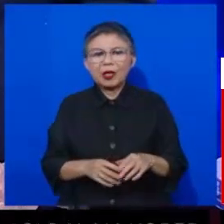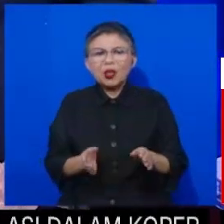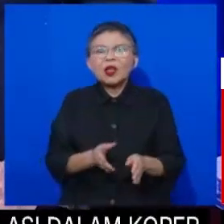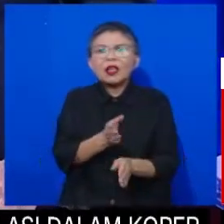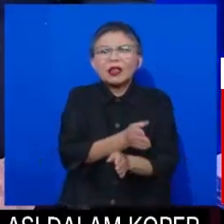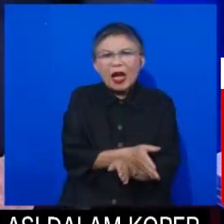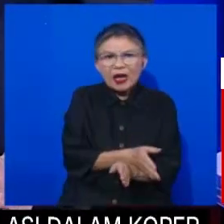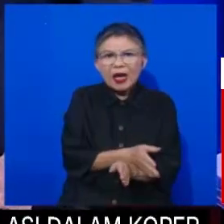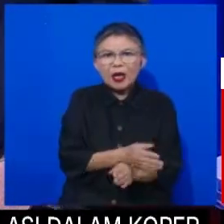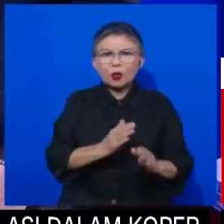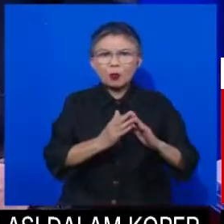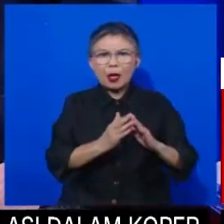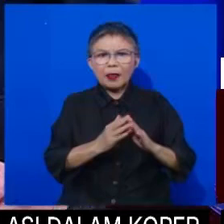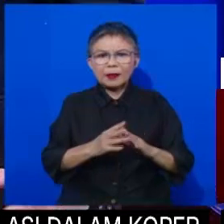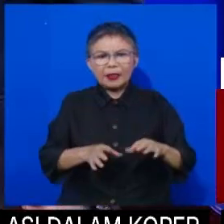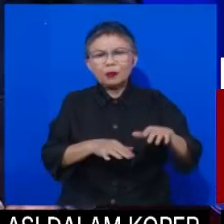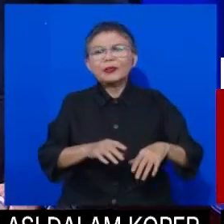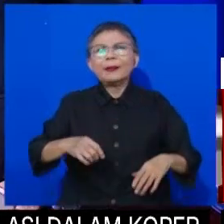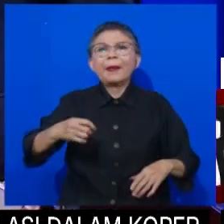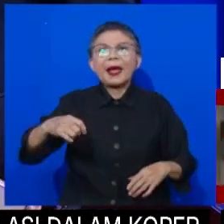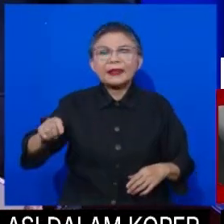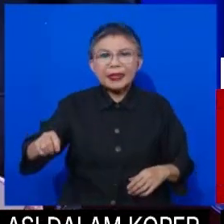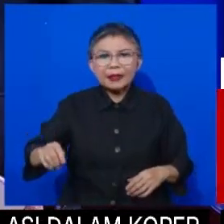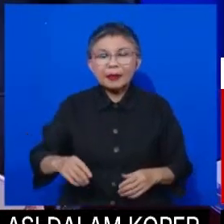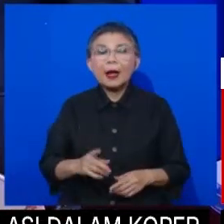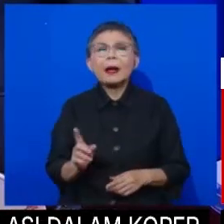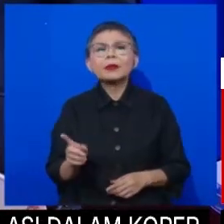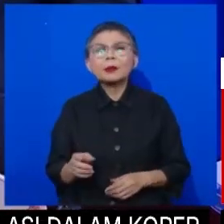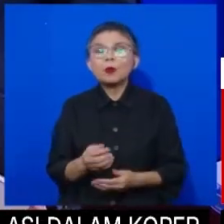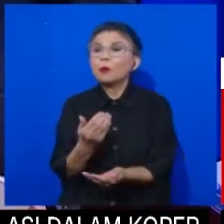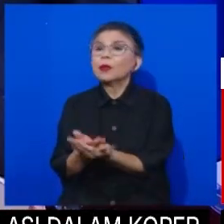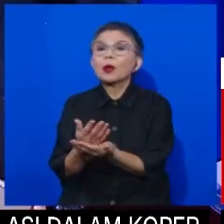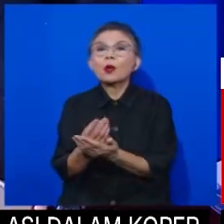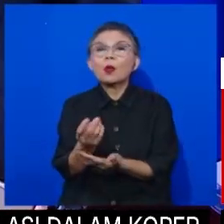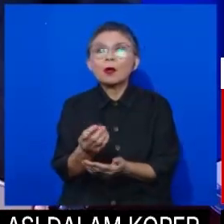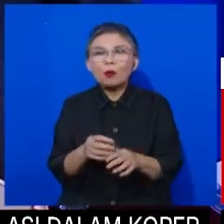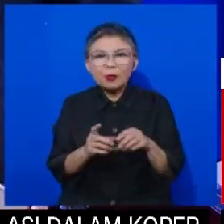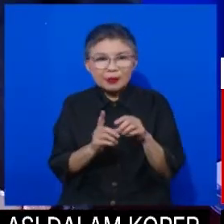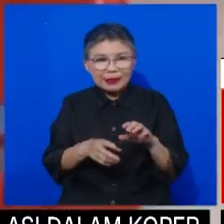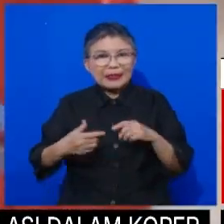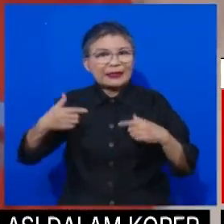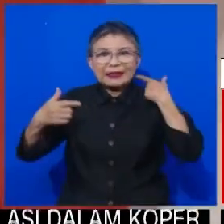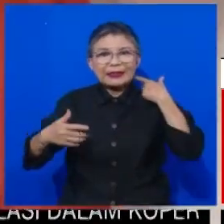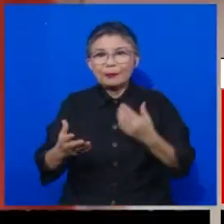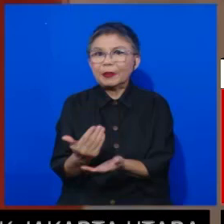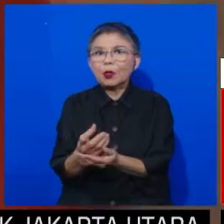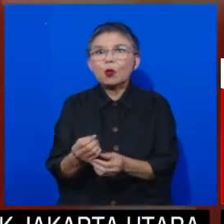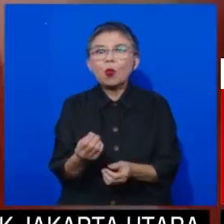korban dan berstatus pelajar. Motif tersangka adalah meminta uang tebusan kepada orang tua korban.